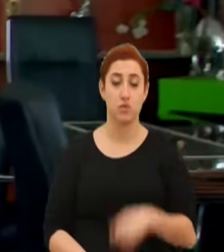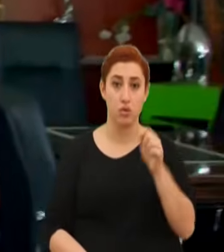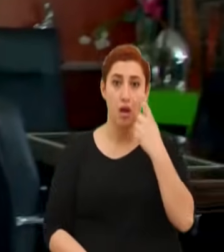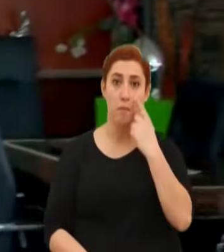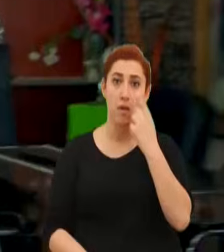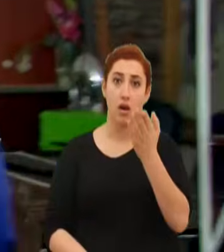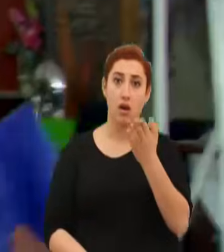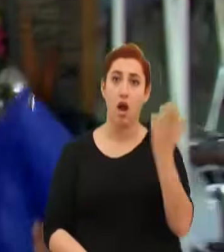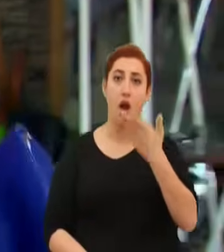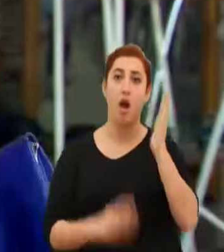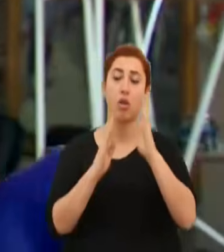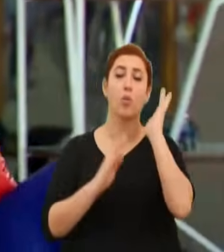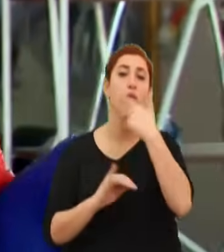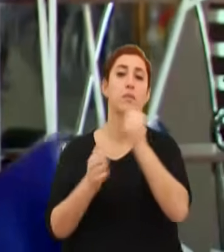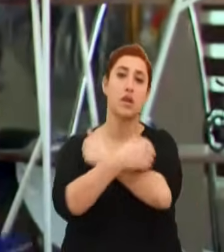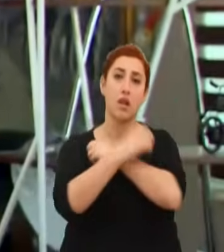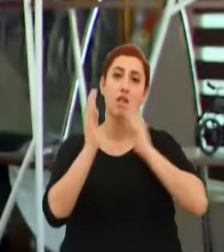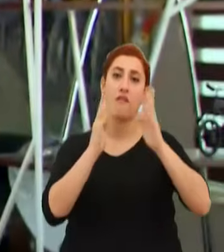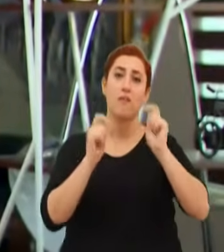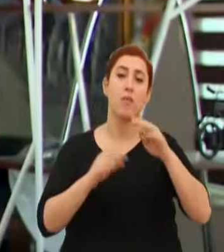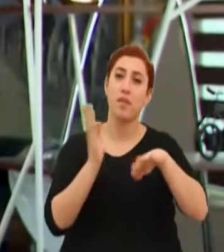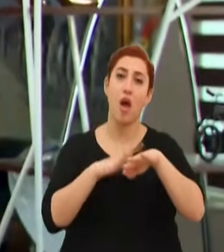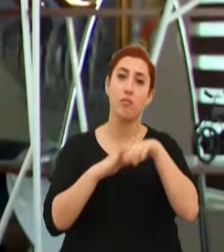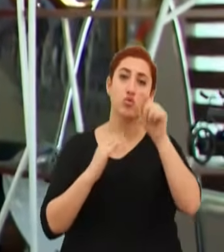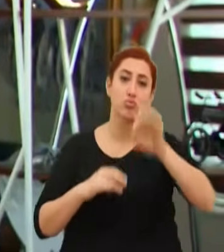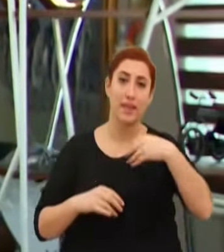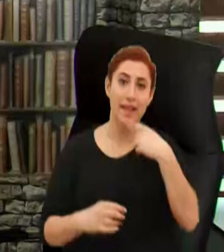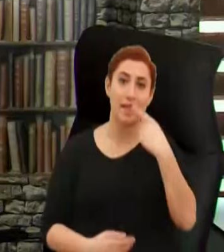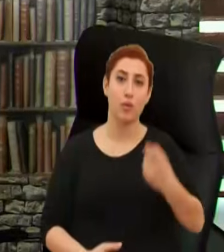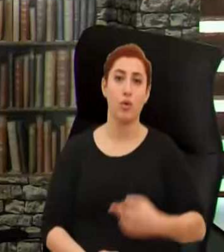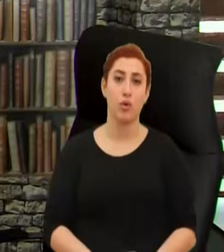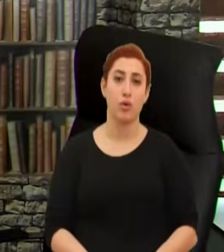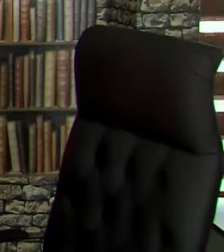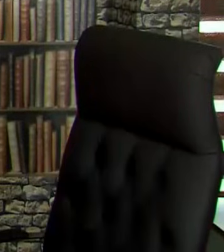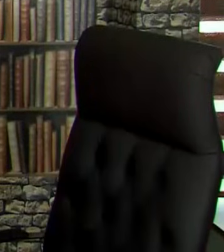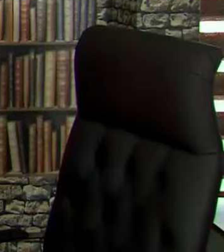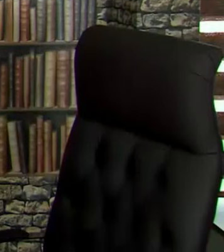Şuna bak ya, hala utanmadan sarılıyorsun kadına, ne yapıyorsun sen burada diyorum sana!